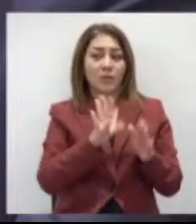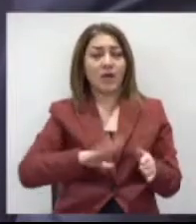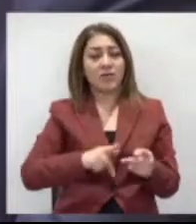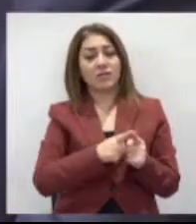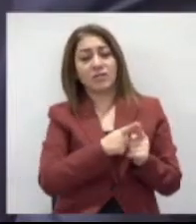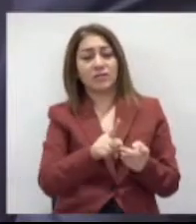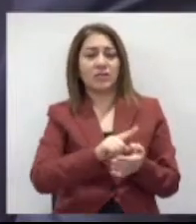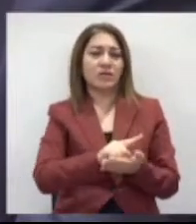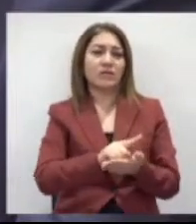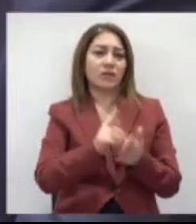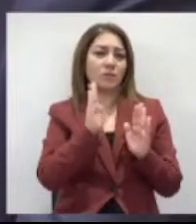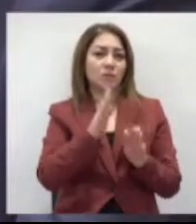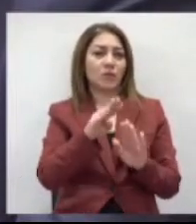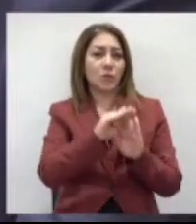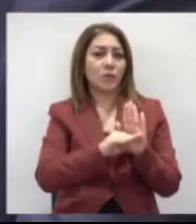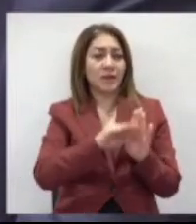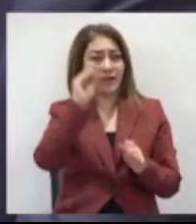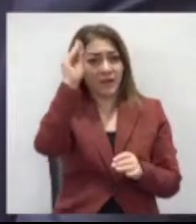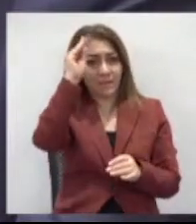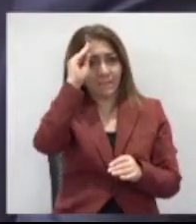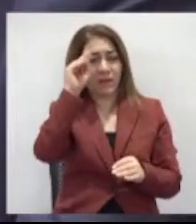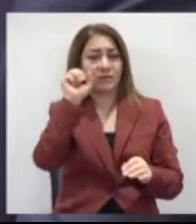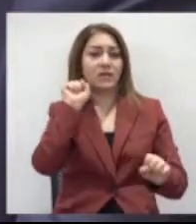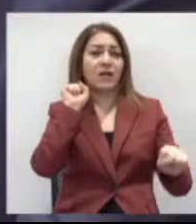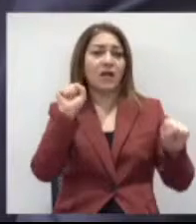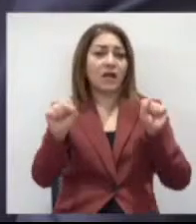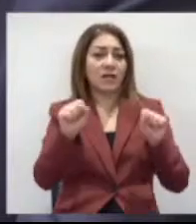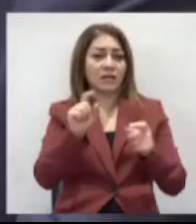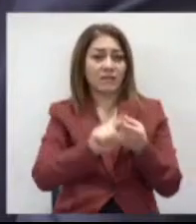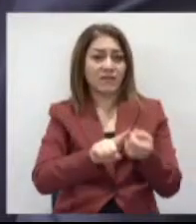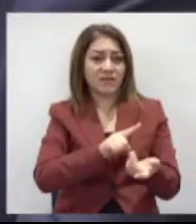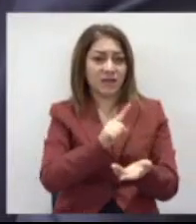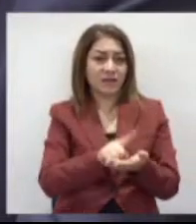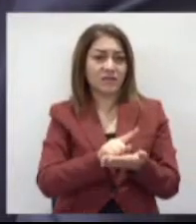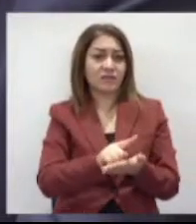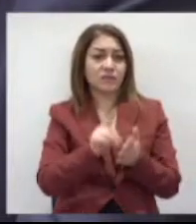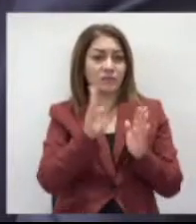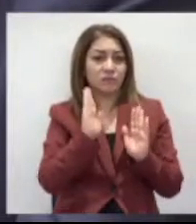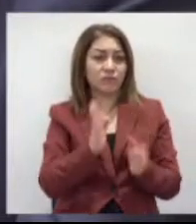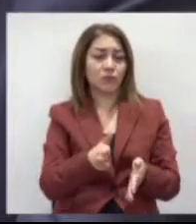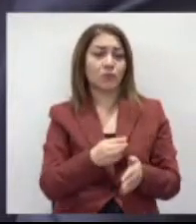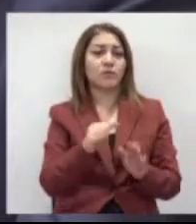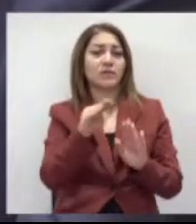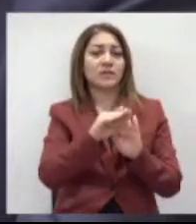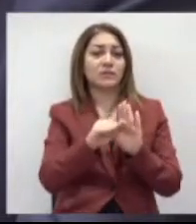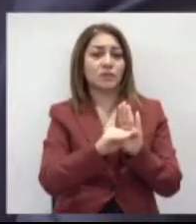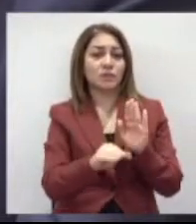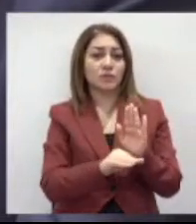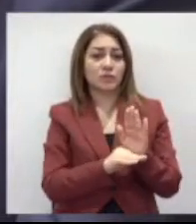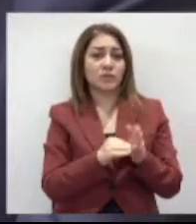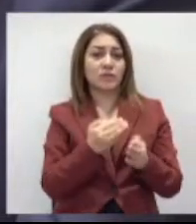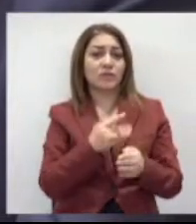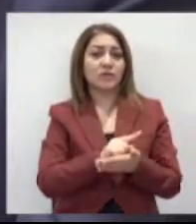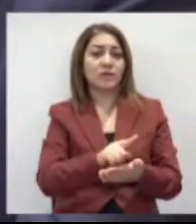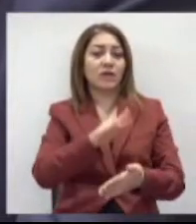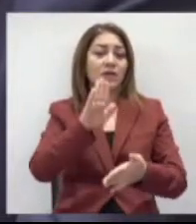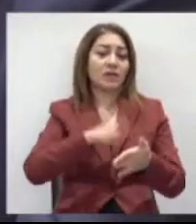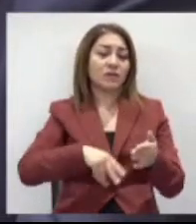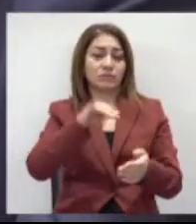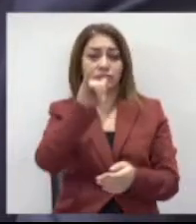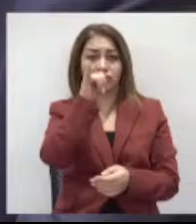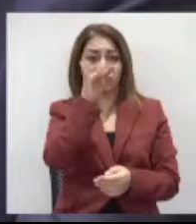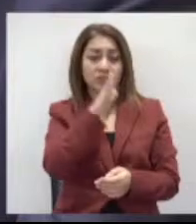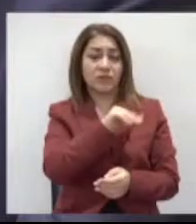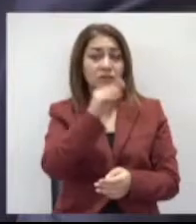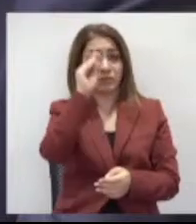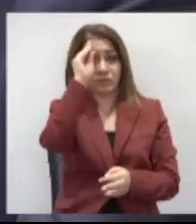ենք օրենսդրի մասը, քննարկելու ենք գործադիրի հետ կապված հարցը, քննարկելու ենք փոխզսպումները միանշանակ, առանց դրա չեն կարող։ Եվ նաեւ